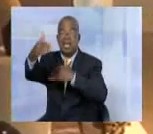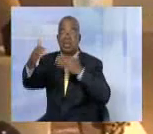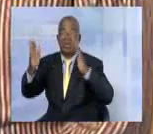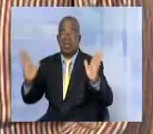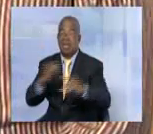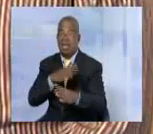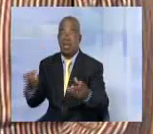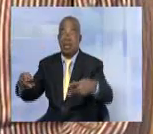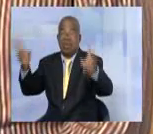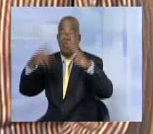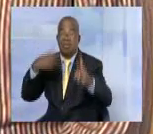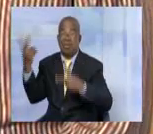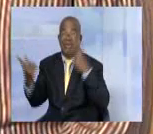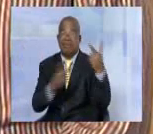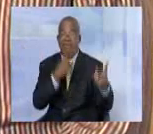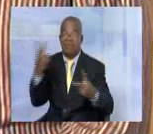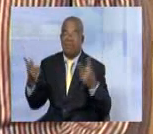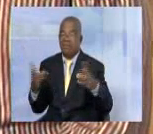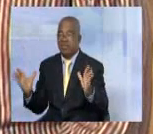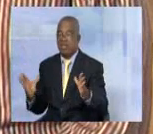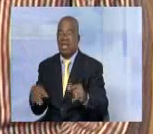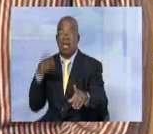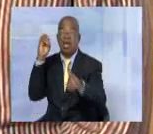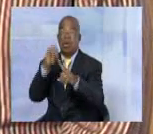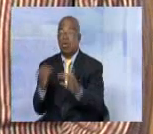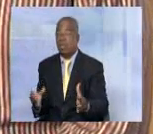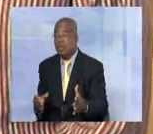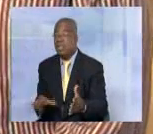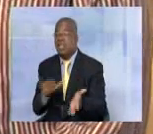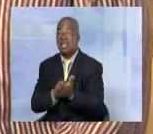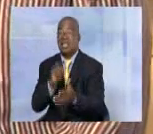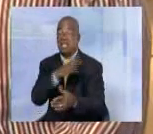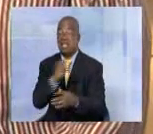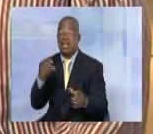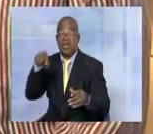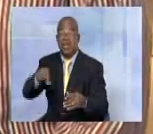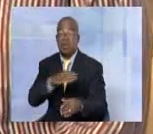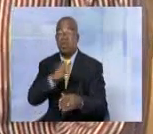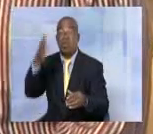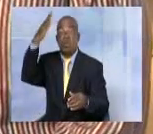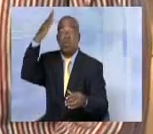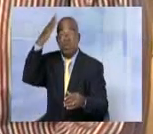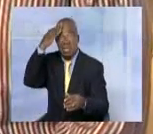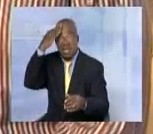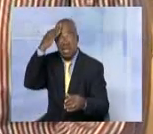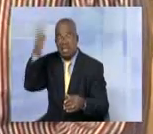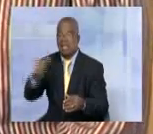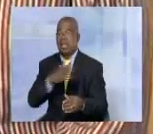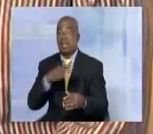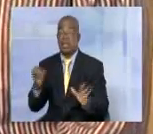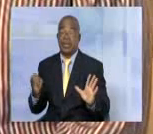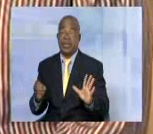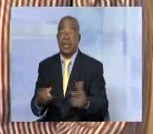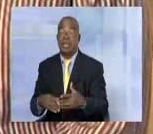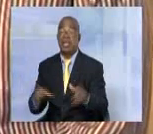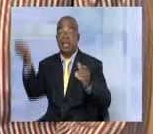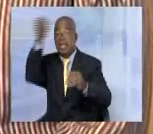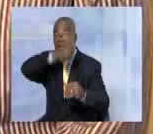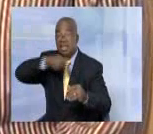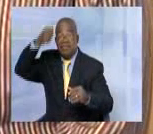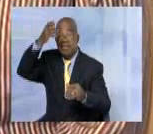africain. L'objectif, c'est de faire connaître la créativité et l'innovation venues d'Afrique et de la diaspora africaine. Les objets que